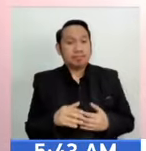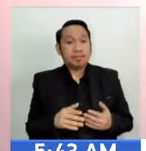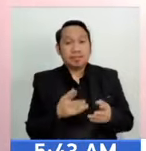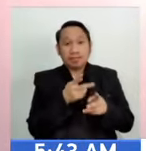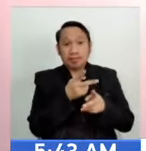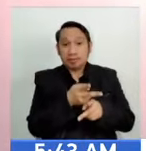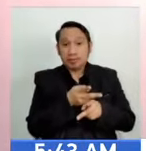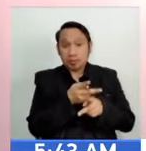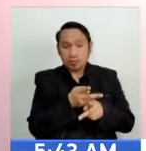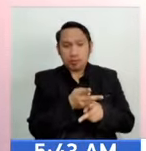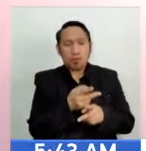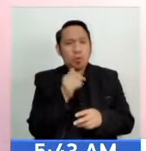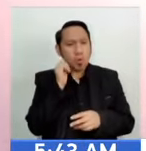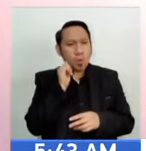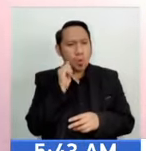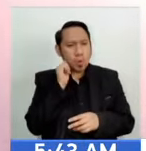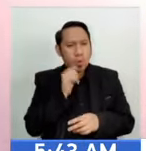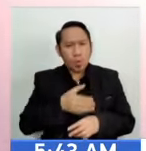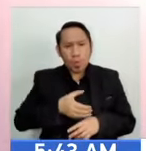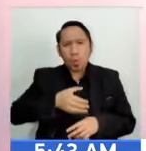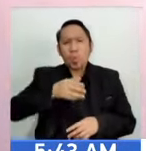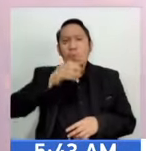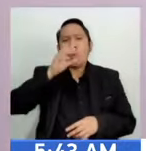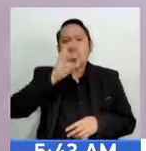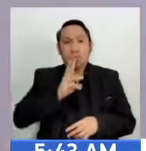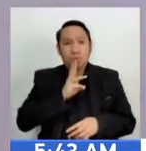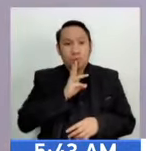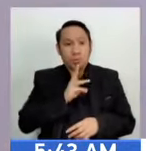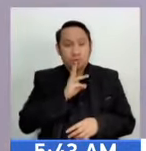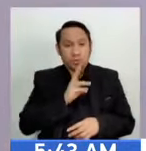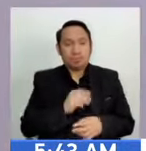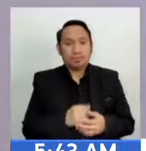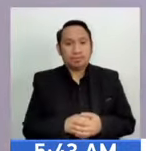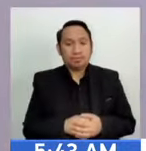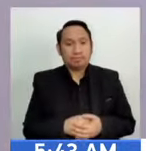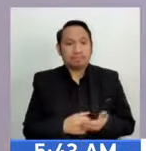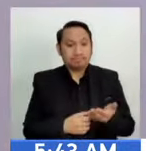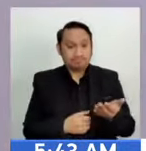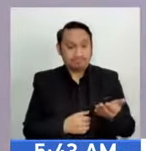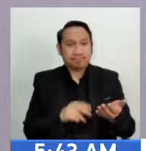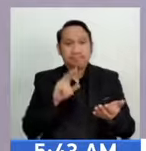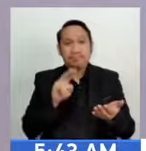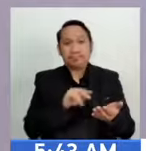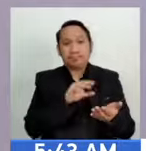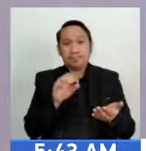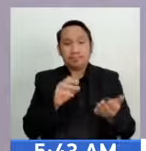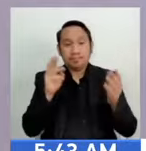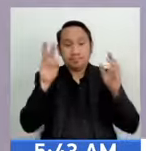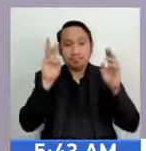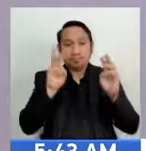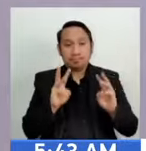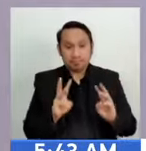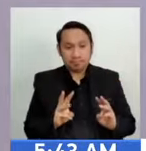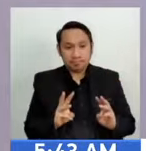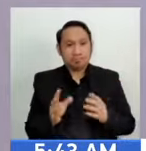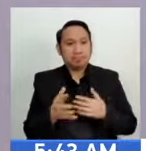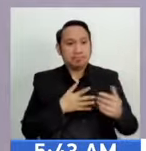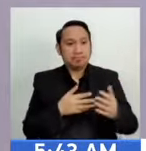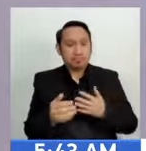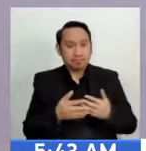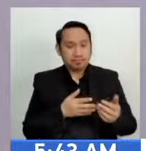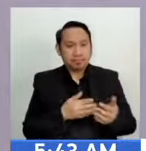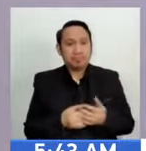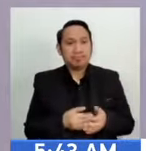pong uminom ng maraming tubig. Ako po si Anjo Pertiera, ang inyong UH Weather Presenter. Know the weather before you